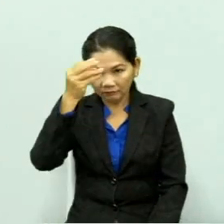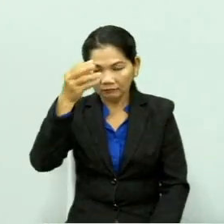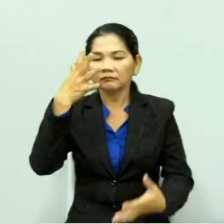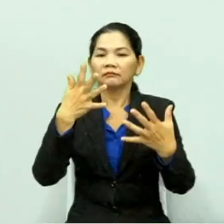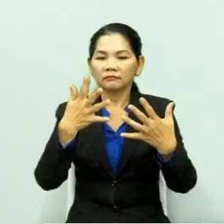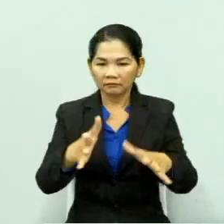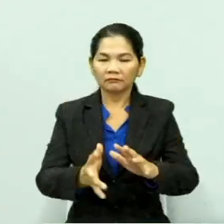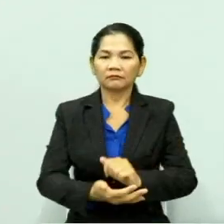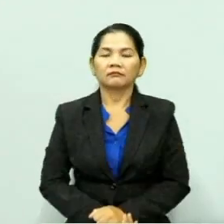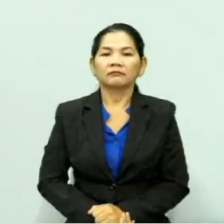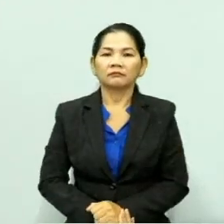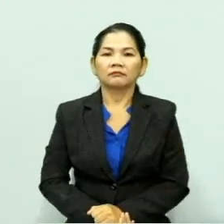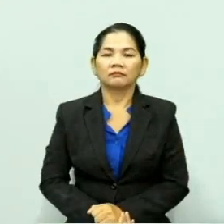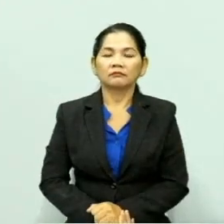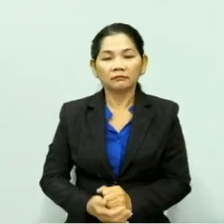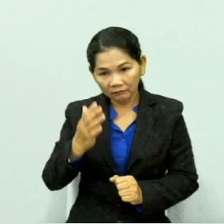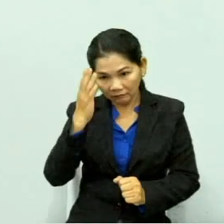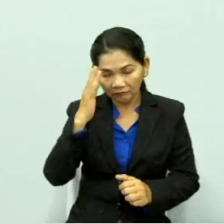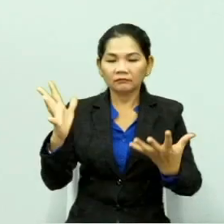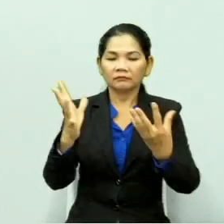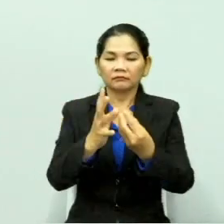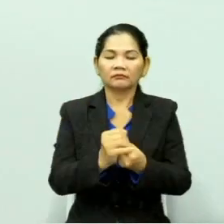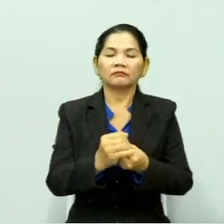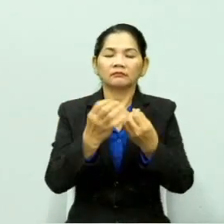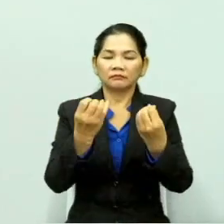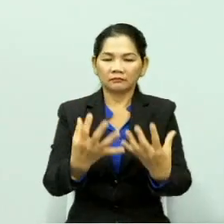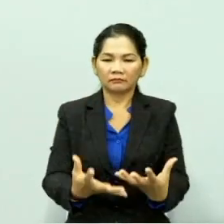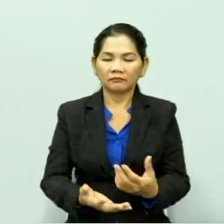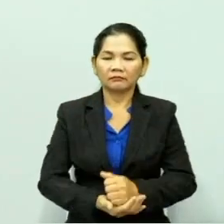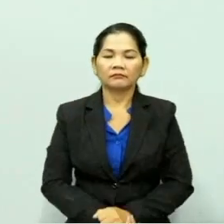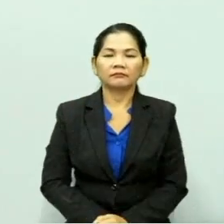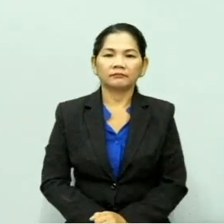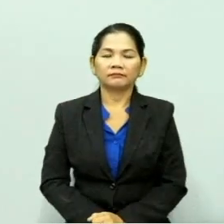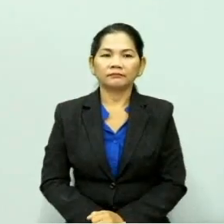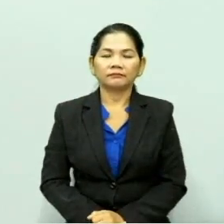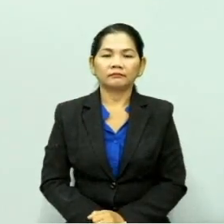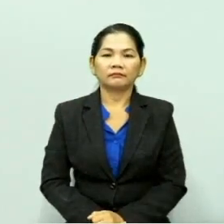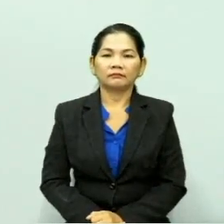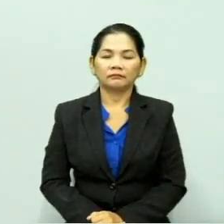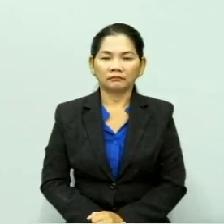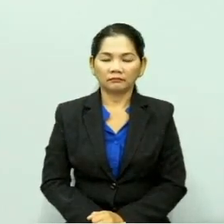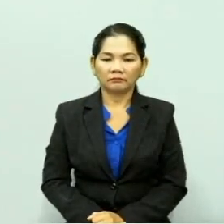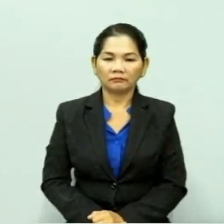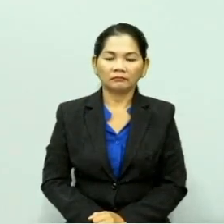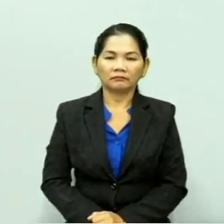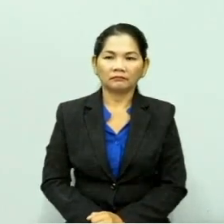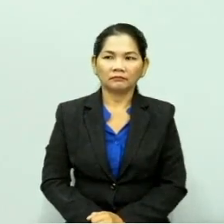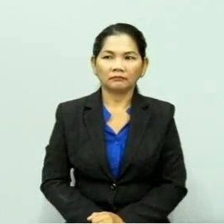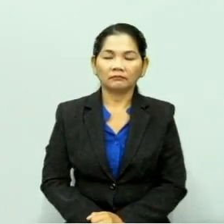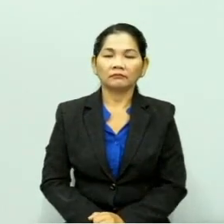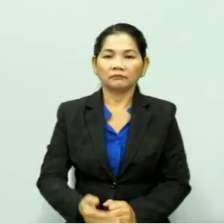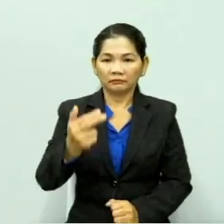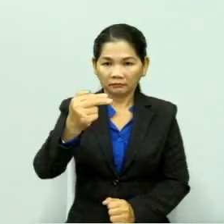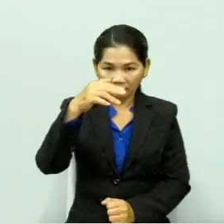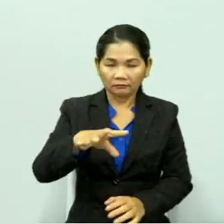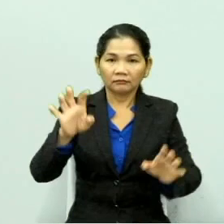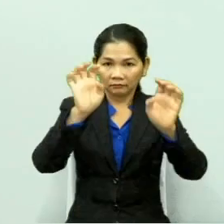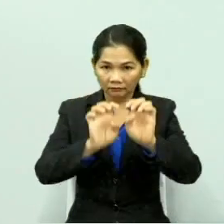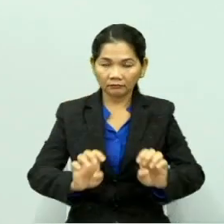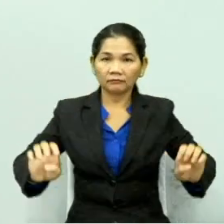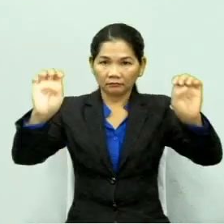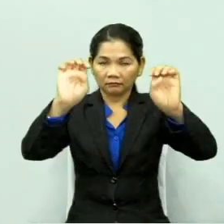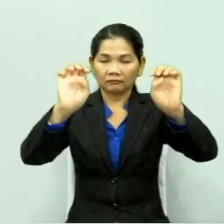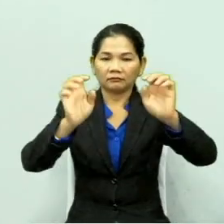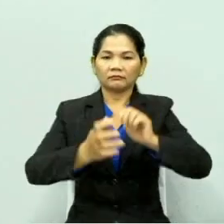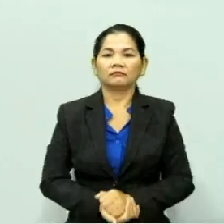bọt máu chà con chăm tế tam miếng trong nún phần màn tay con chà cứ sầm rập tái tiền còn lại thò mà chiệt tên là